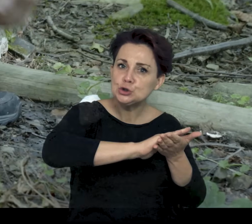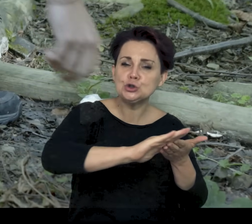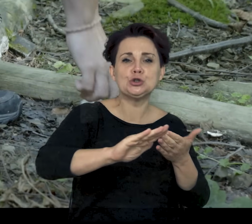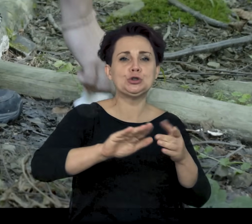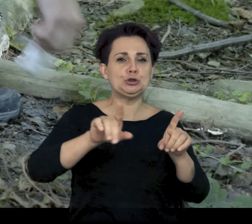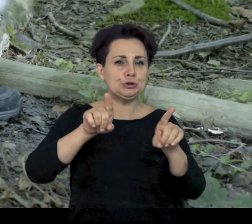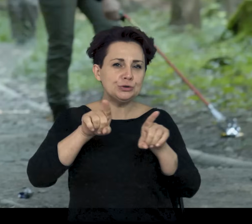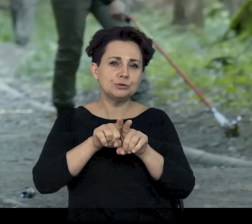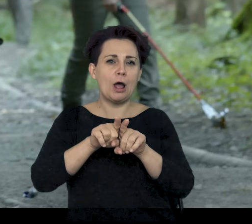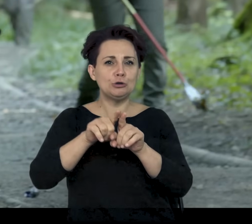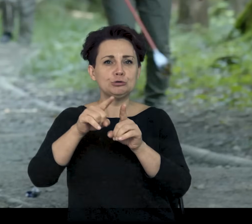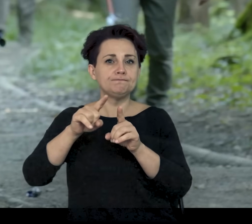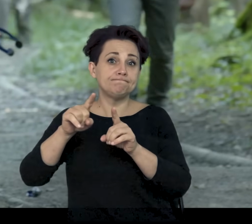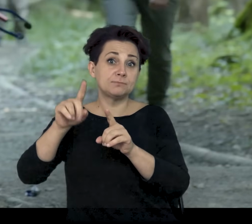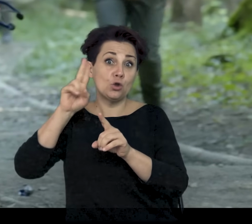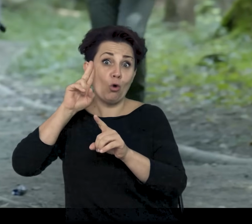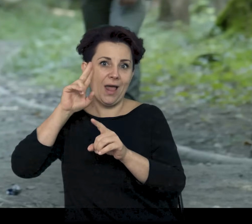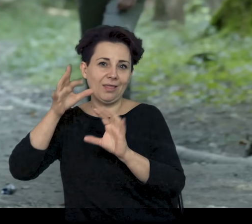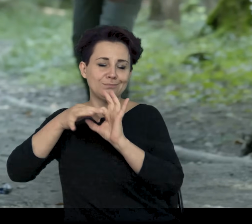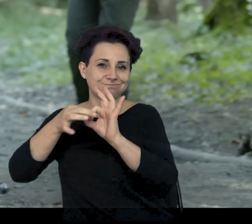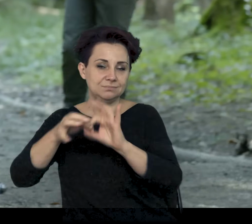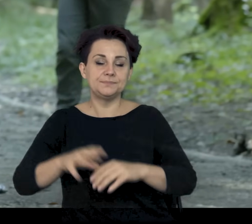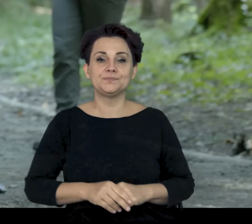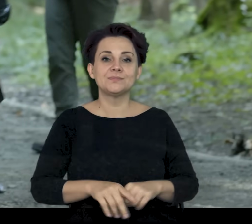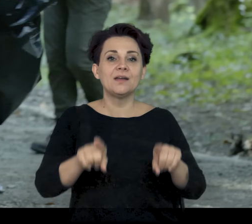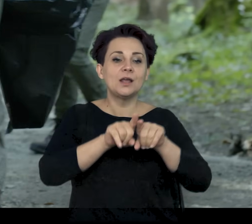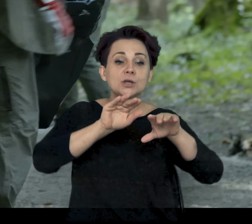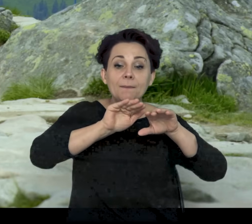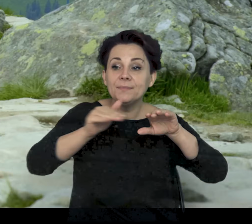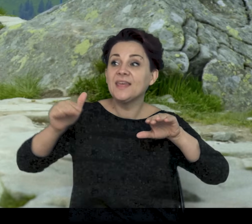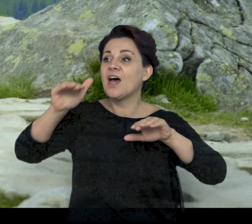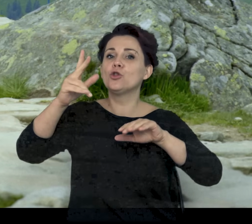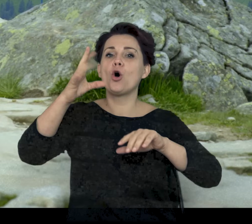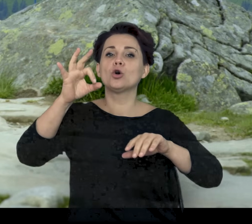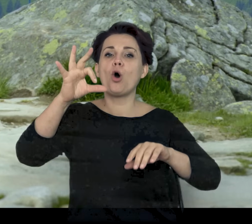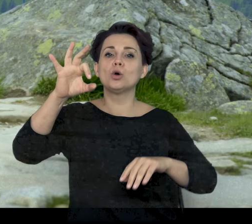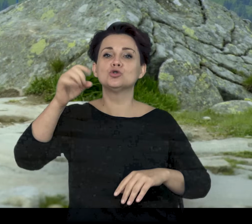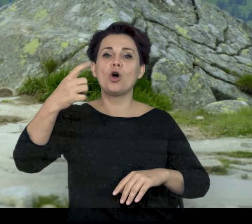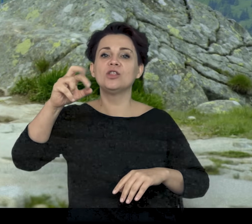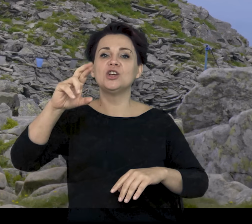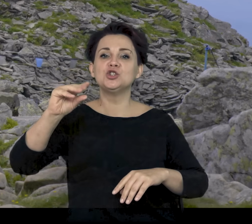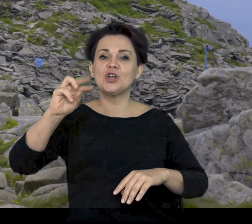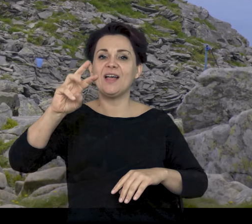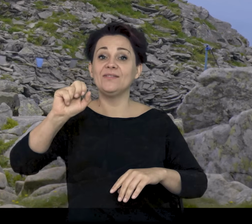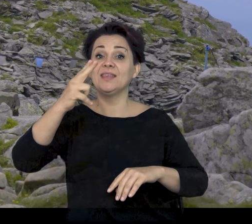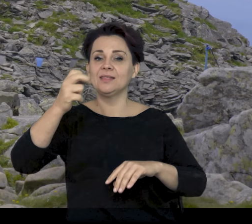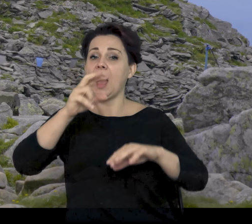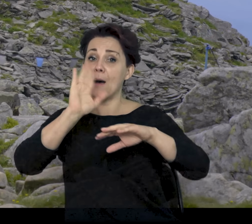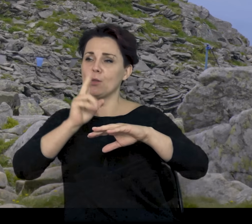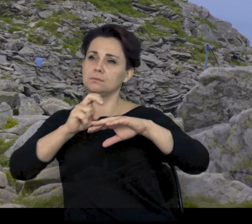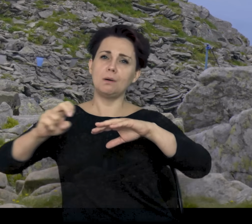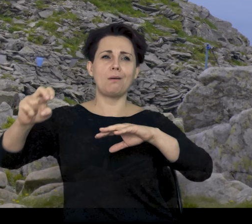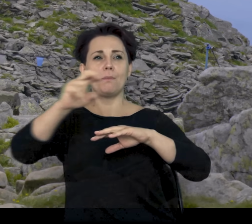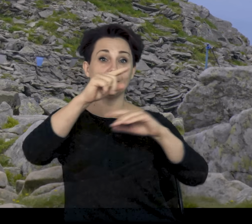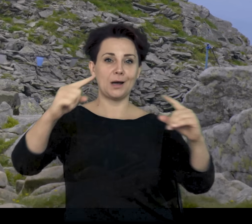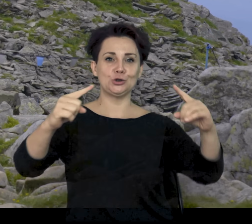sanitarnej. Dotyczy to przede wszystkim piętra Kosodrzewiny i kopuły szczytowej.